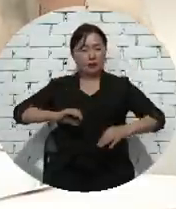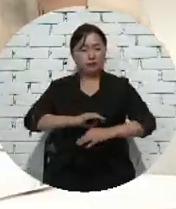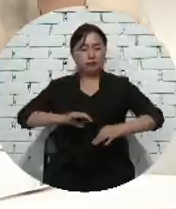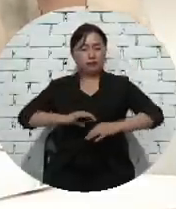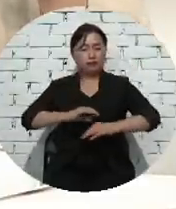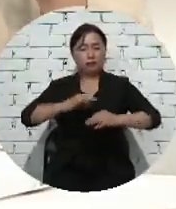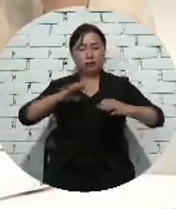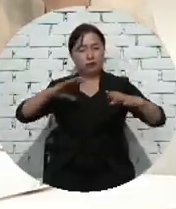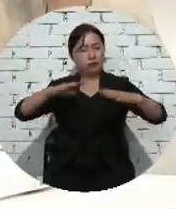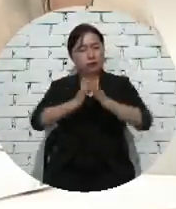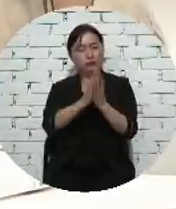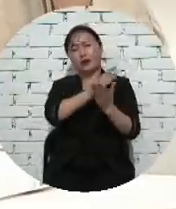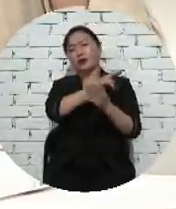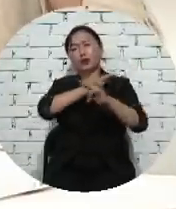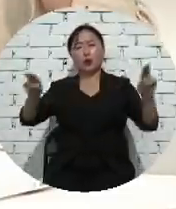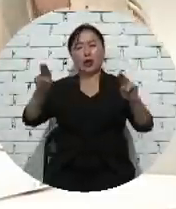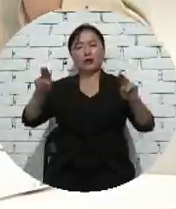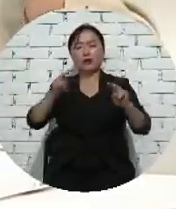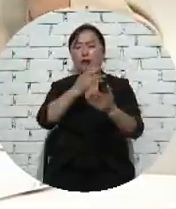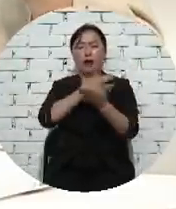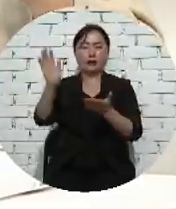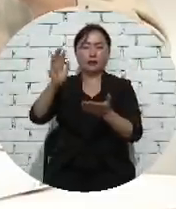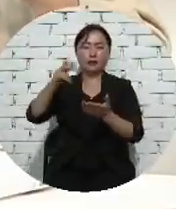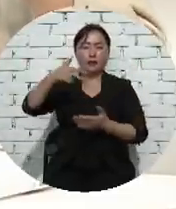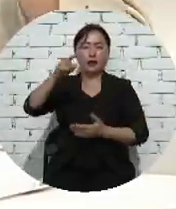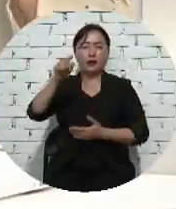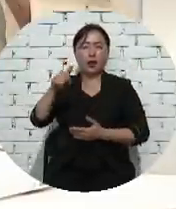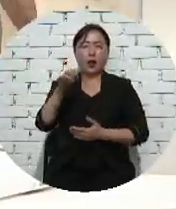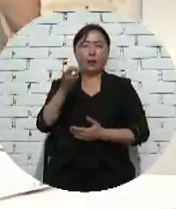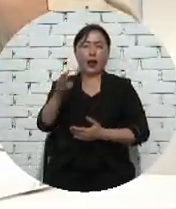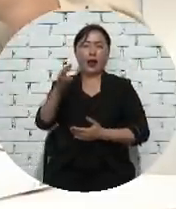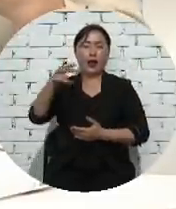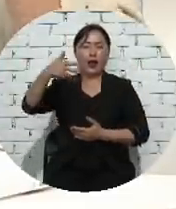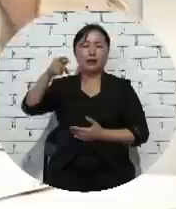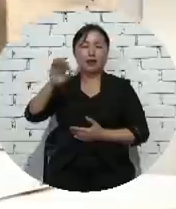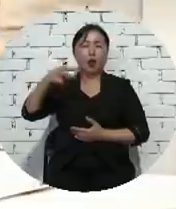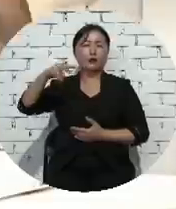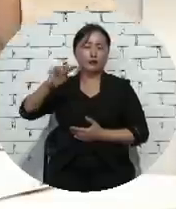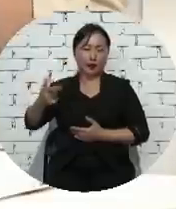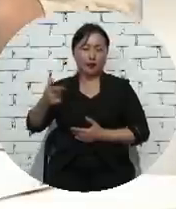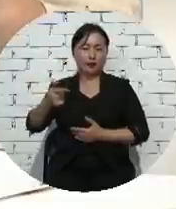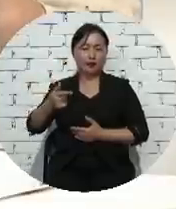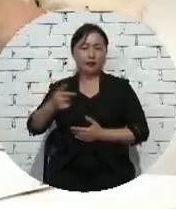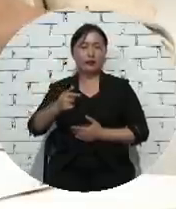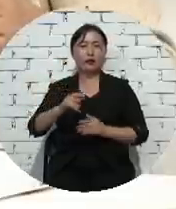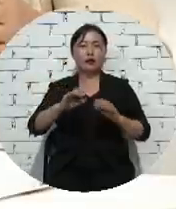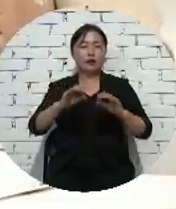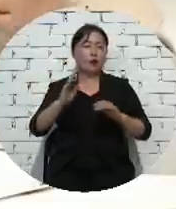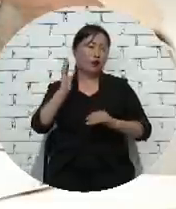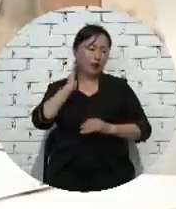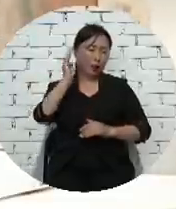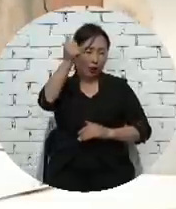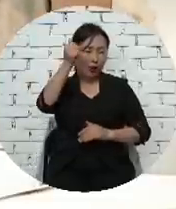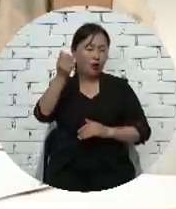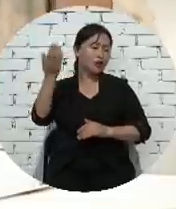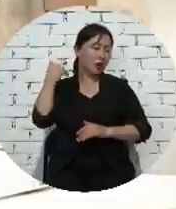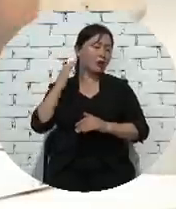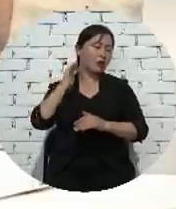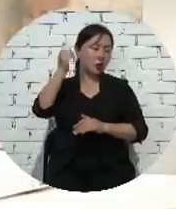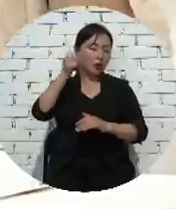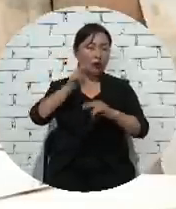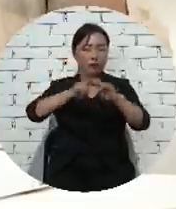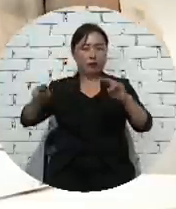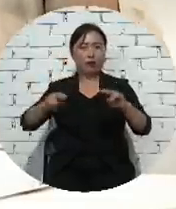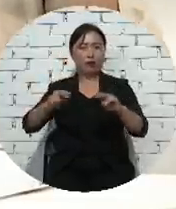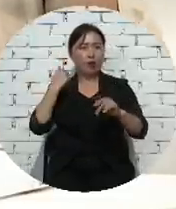적폐청산이라는 네. 이름 하에 뭐 국정원장, 전직 네. 대통령들, 대법원장 네. 뭐 이렇게 해서 그냥 들리는